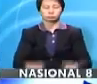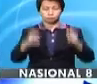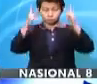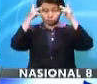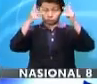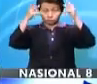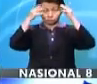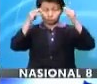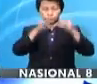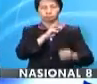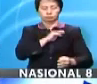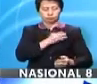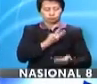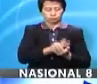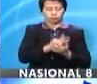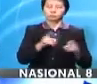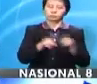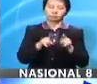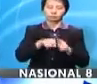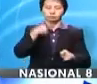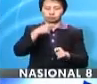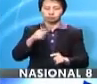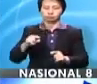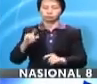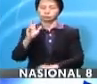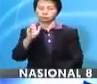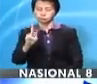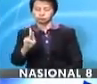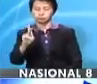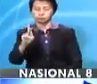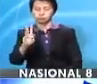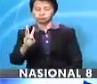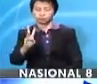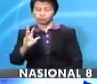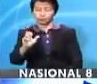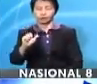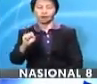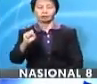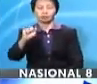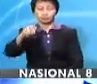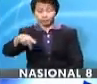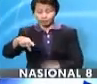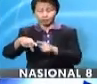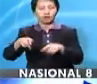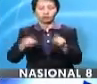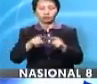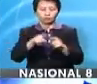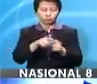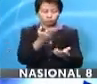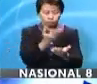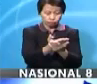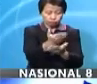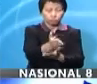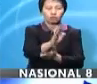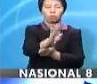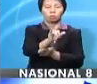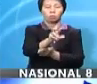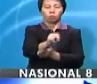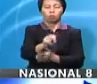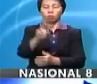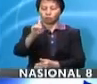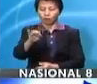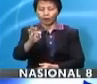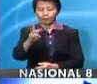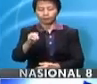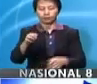Perdana Menteri yang juga Menteri Keuangan turut menyatakan kumpulan wang simpanan pekerja KWSP telah melanggar bon terbitan 1MDB